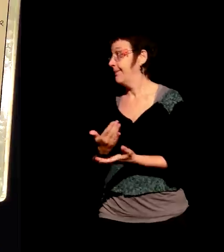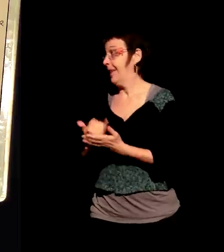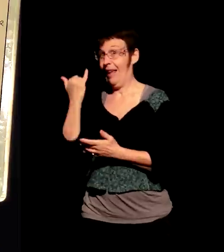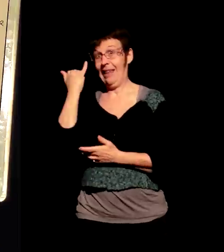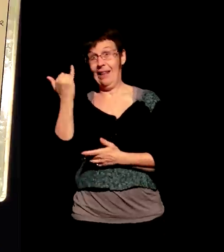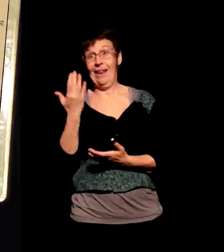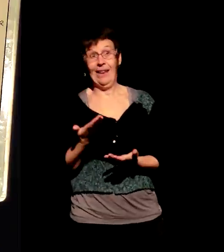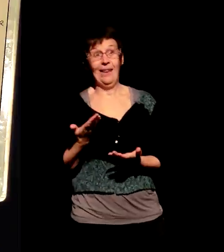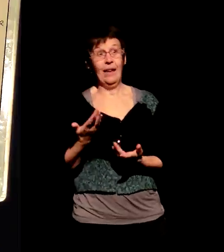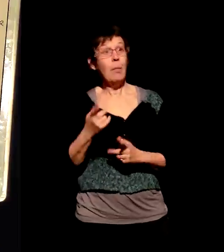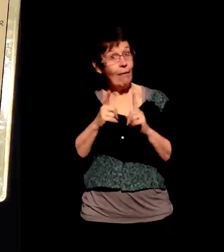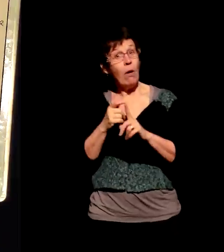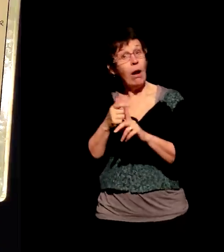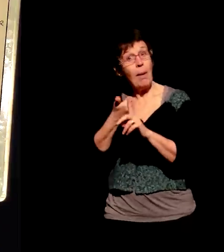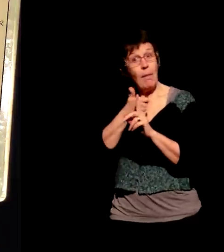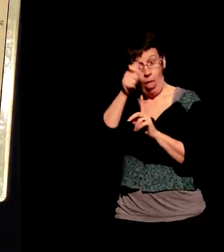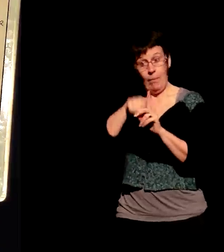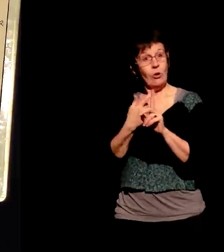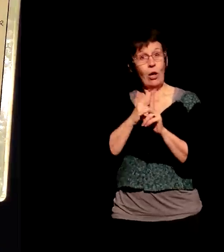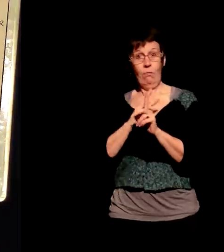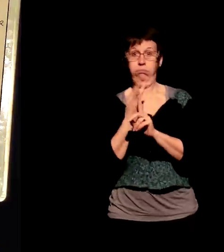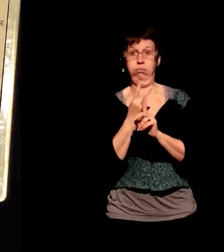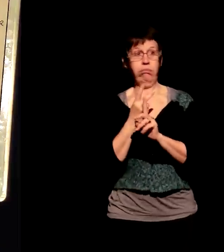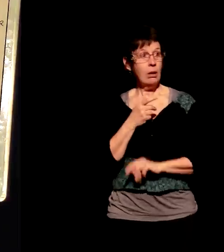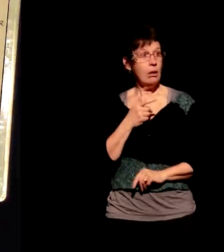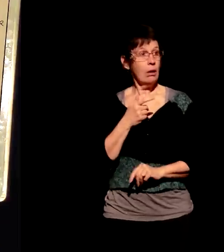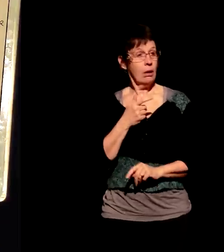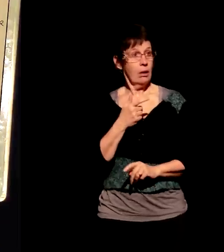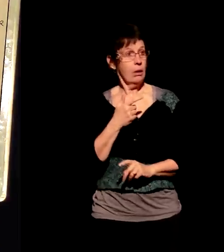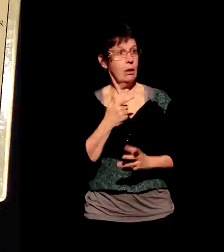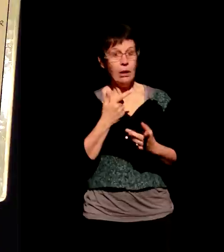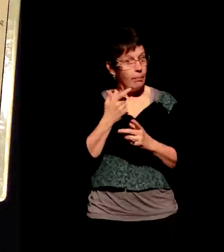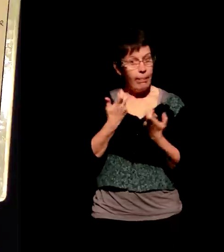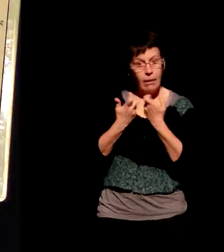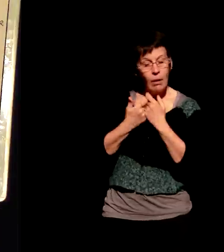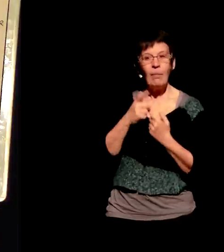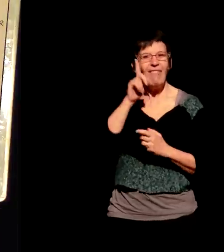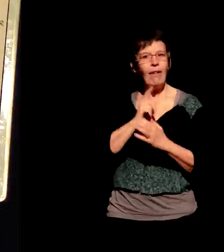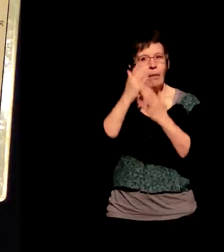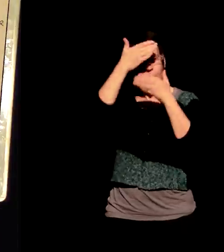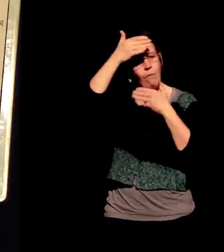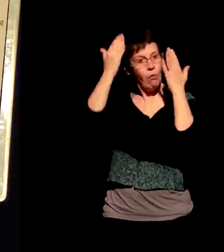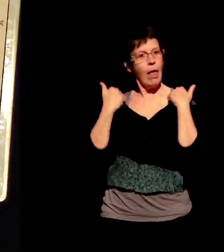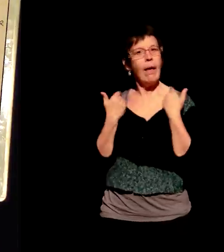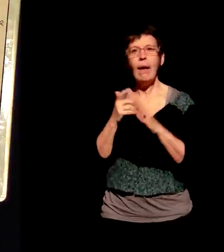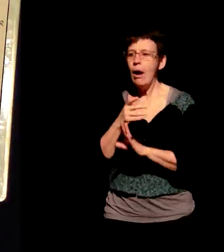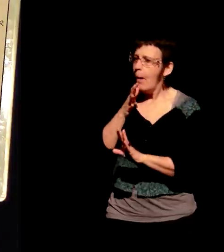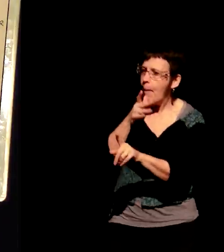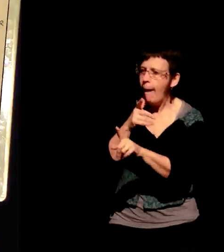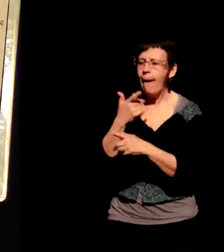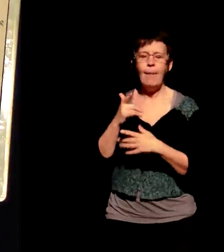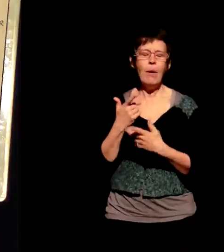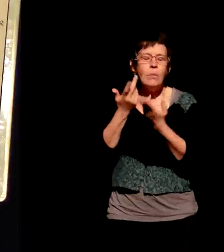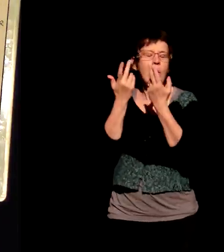parfois même dans une seule et même personne. Ça a été le cas des femmes voilées. On a expliqué qu'elles n'étaient pas capables, elles ne sont pas capables de résister à leurs hommes, elles sont